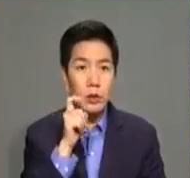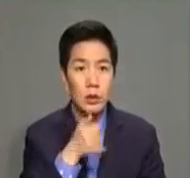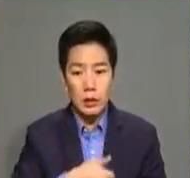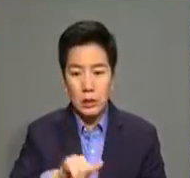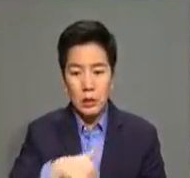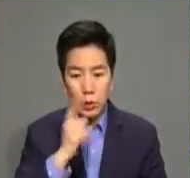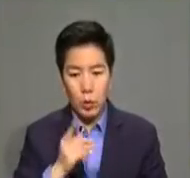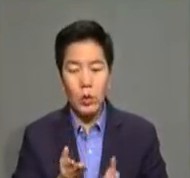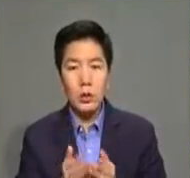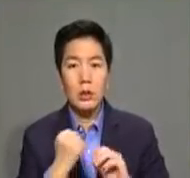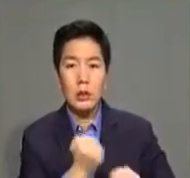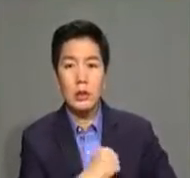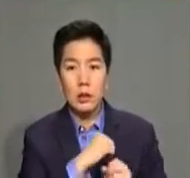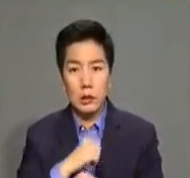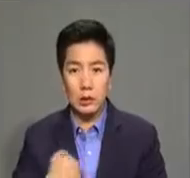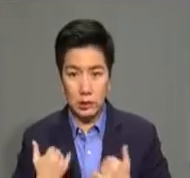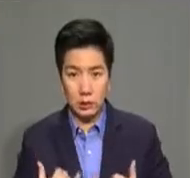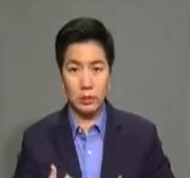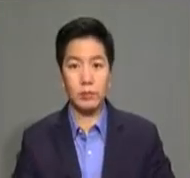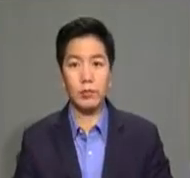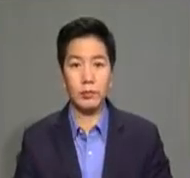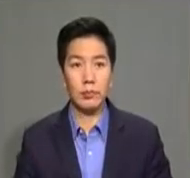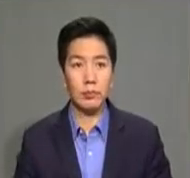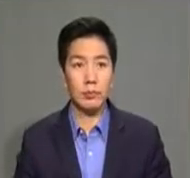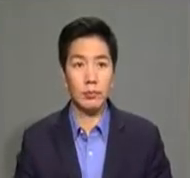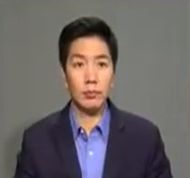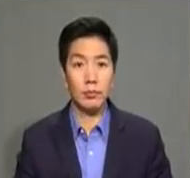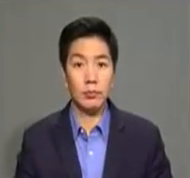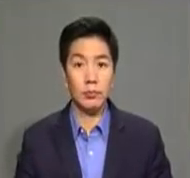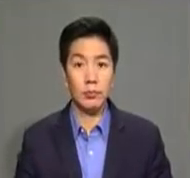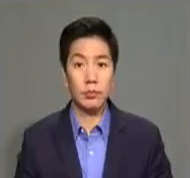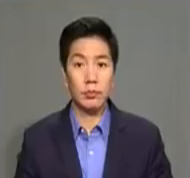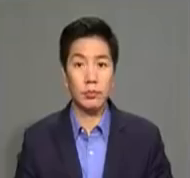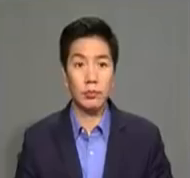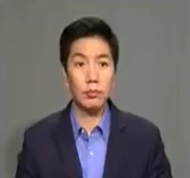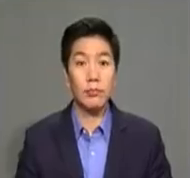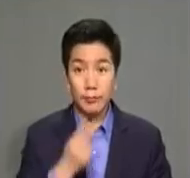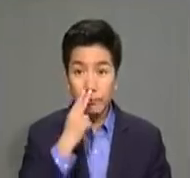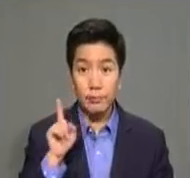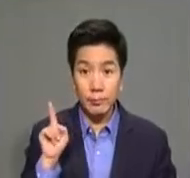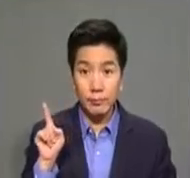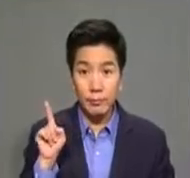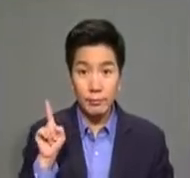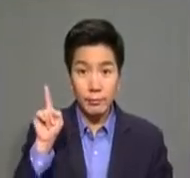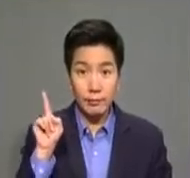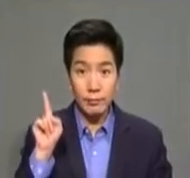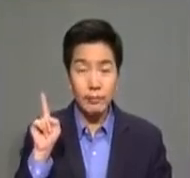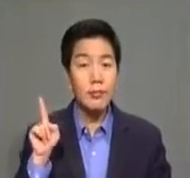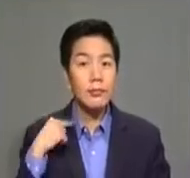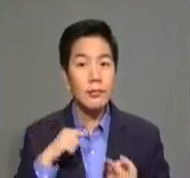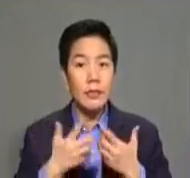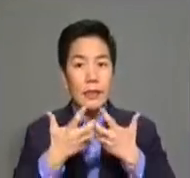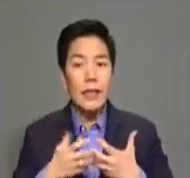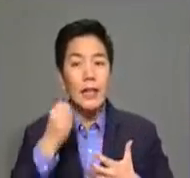ออกก็ต้องใช้เรืออย่างเดียว ที่เห็นอยู่ในขณะนี้นะคะก็คือเ